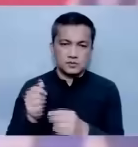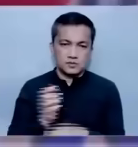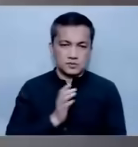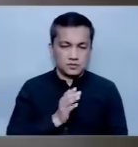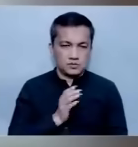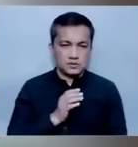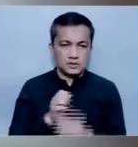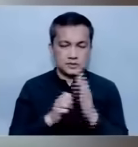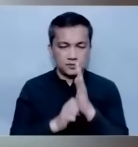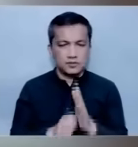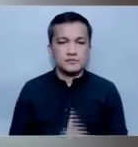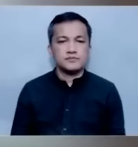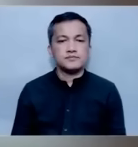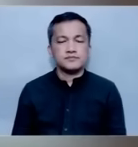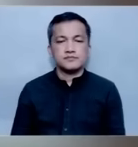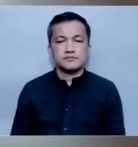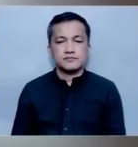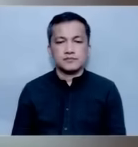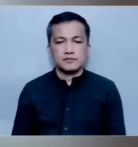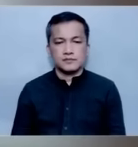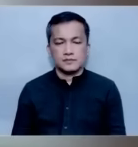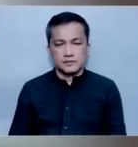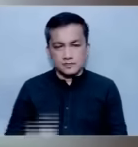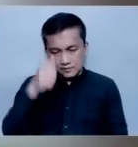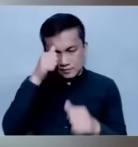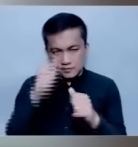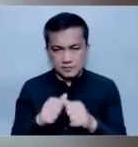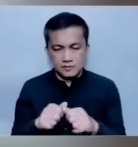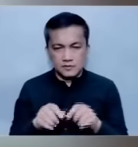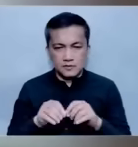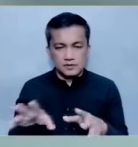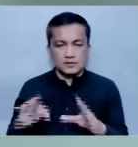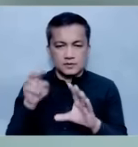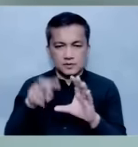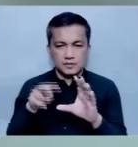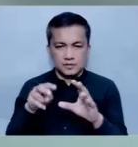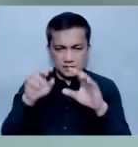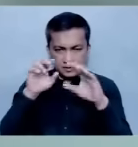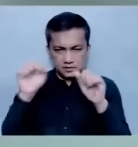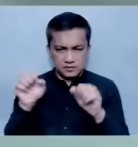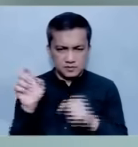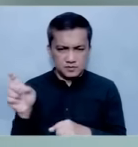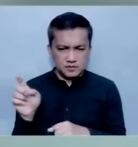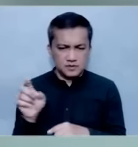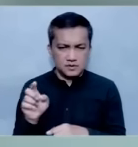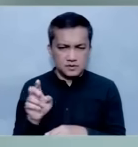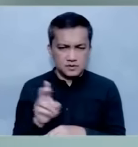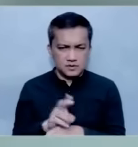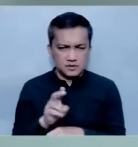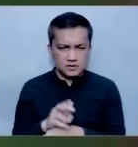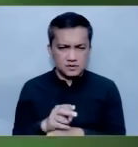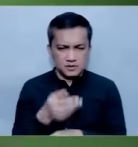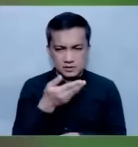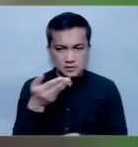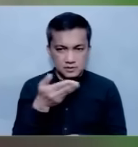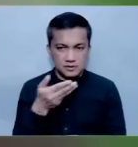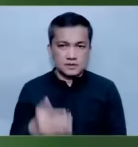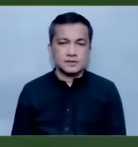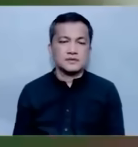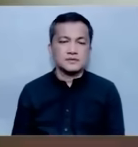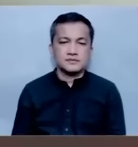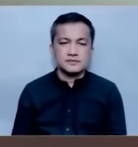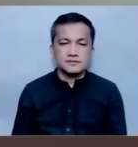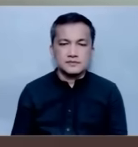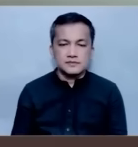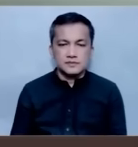ehemplo. Matatanda ang may kumalat na video umano ng Pangulo habang gumagamit ng illegal na droga. Una itong ipinalabas